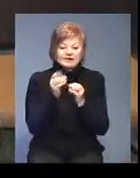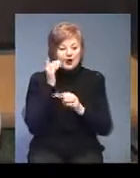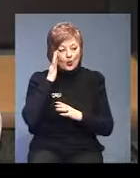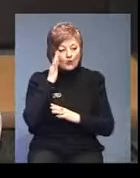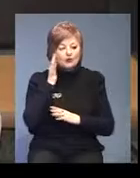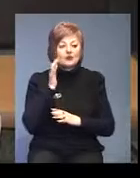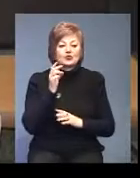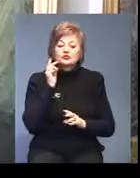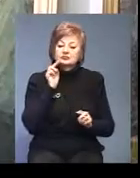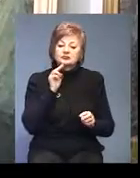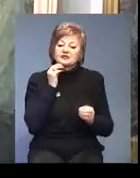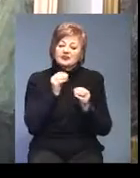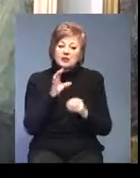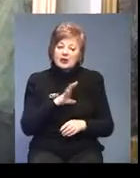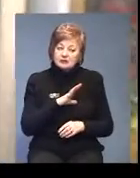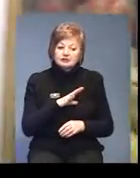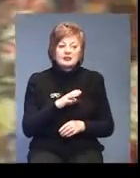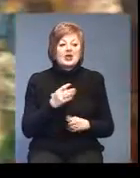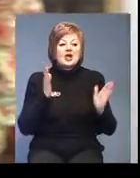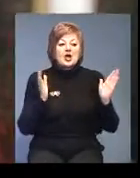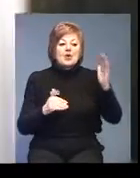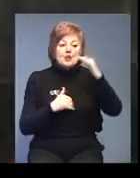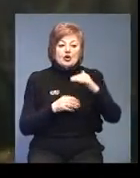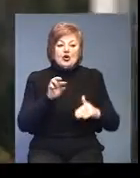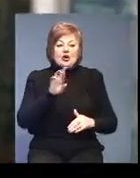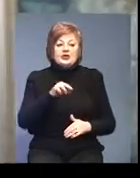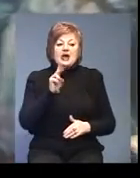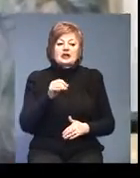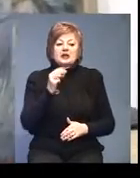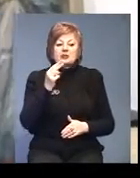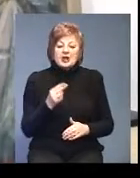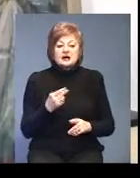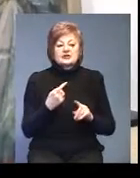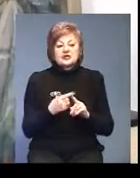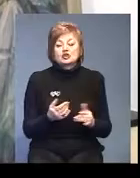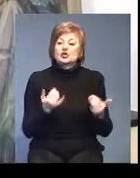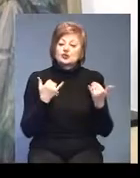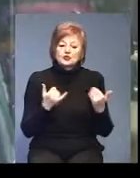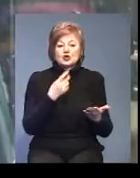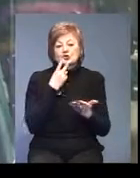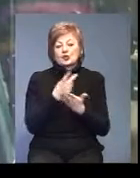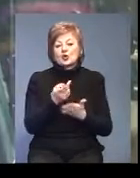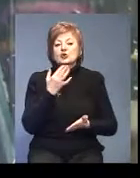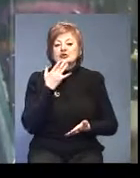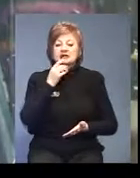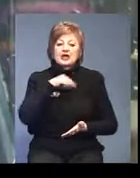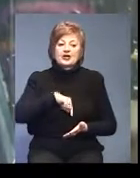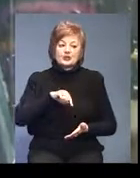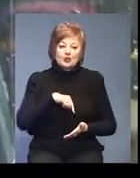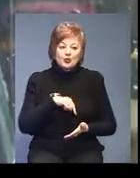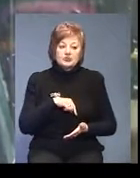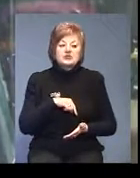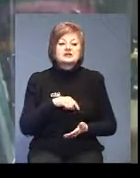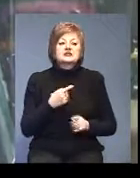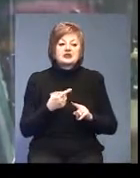брилі, як було. Портрети Анатолія Якимця – це образи сучасників, котрі віддзеркалюють національний дух, ідентичність